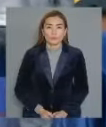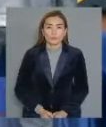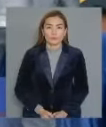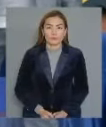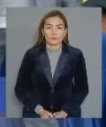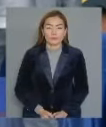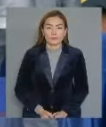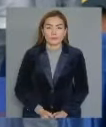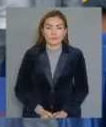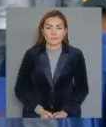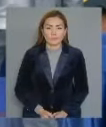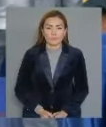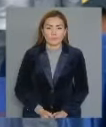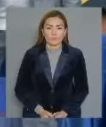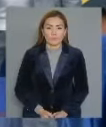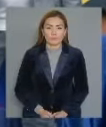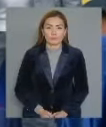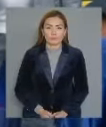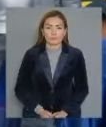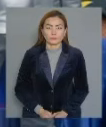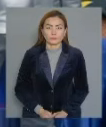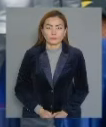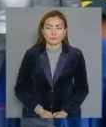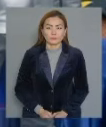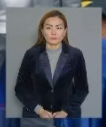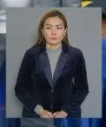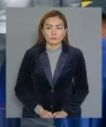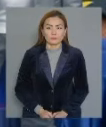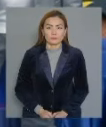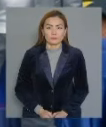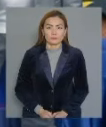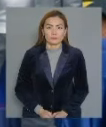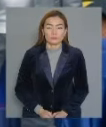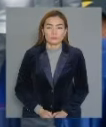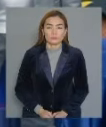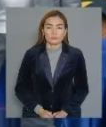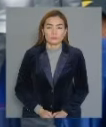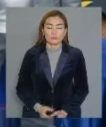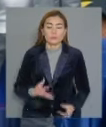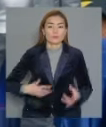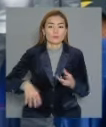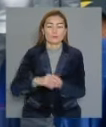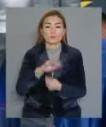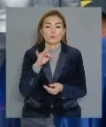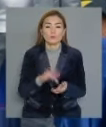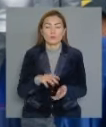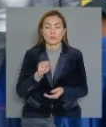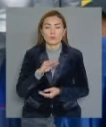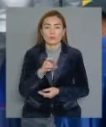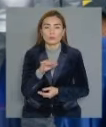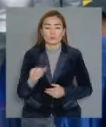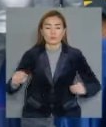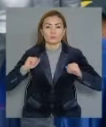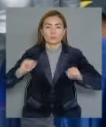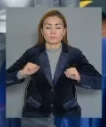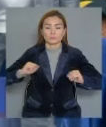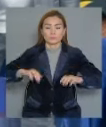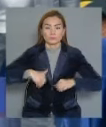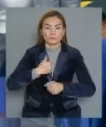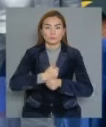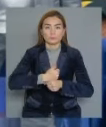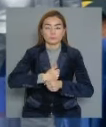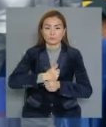Бүгінгі жарысқа қатысушылар, ата-аналар, қонақтар, баршаңызды Атырау облыстық дене шынықтыру және спорт